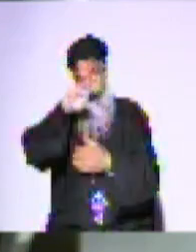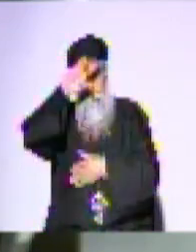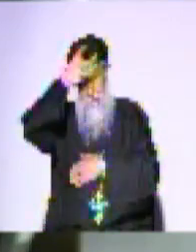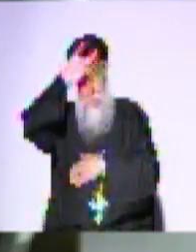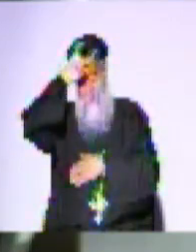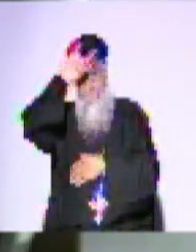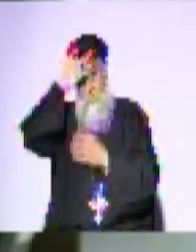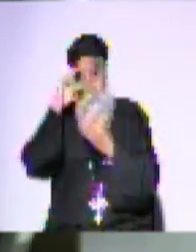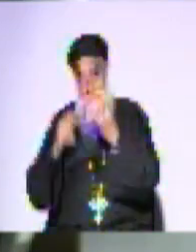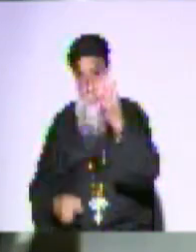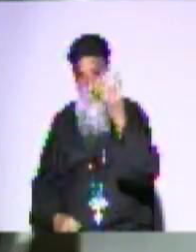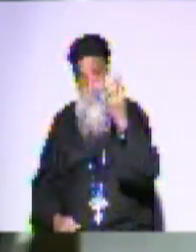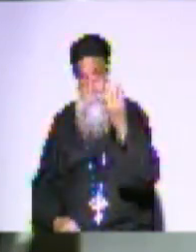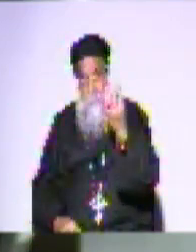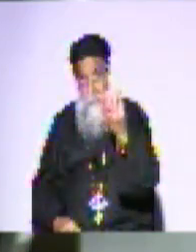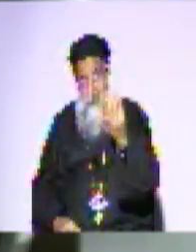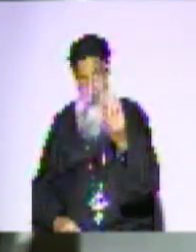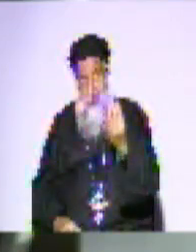بهدوء